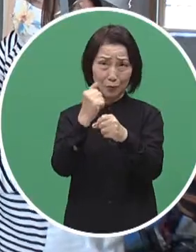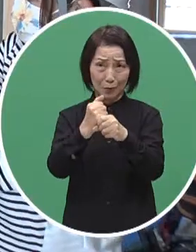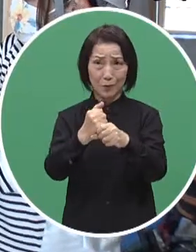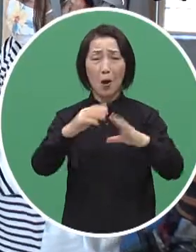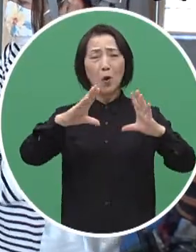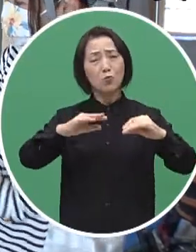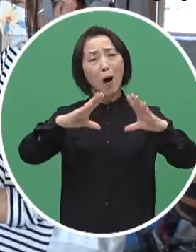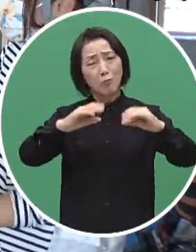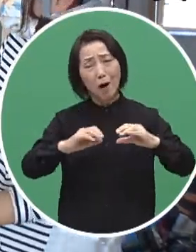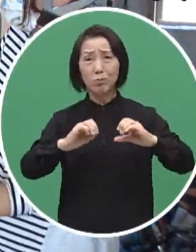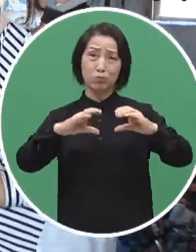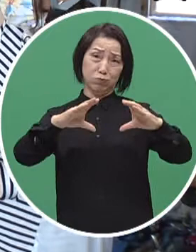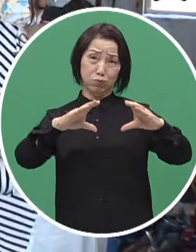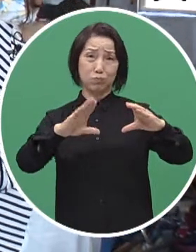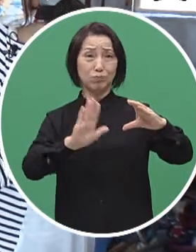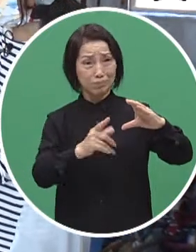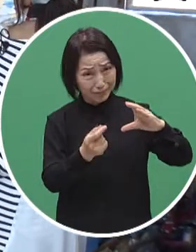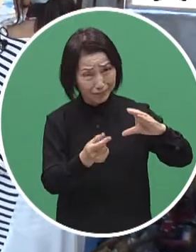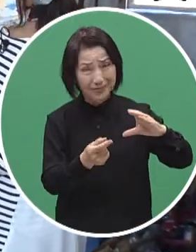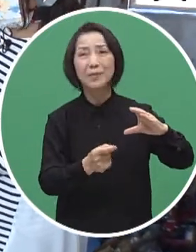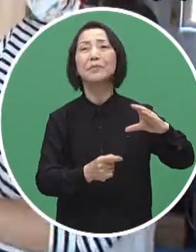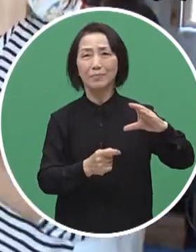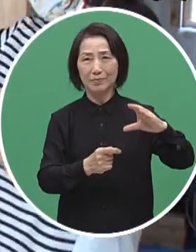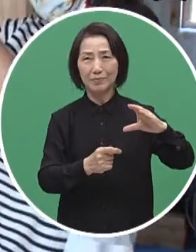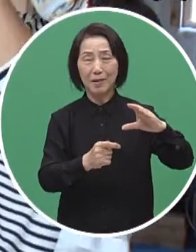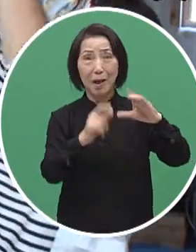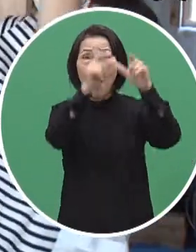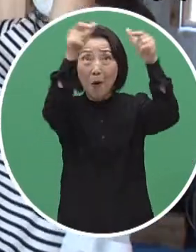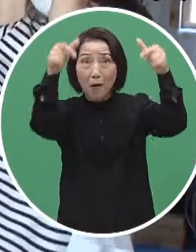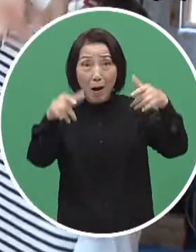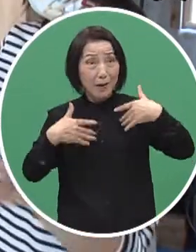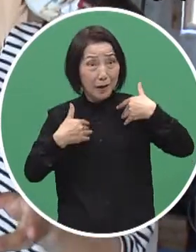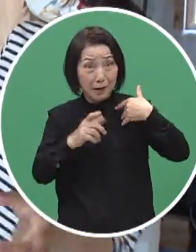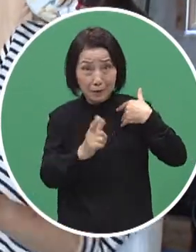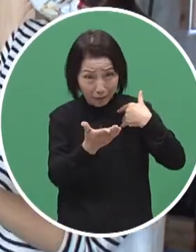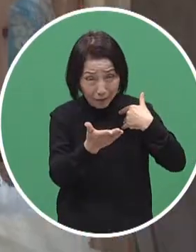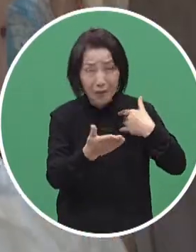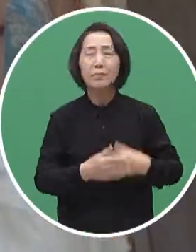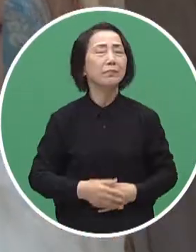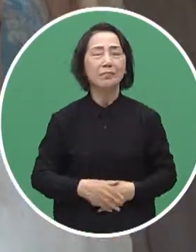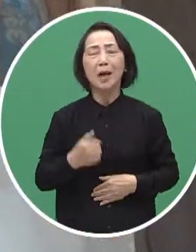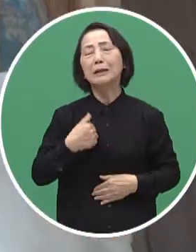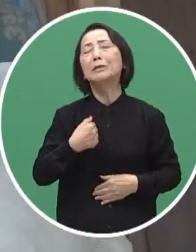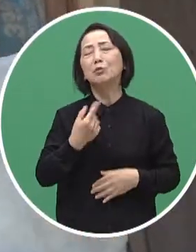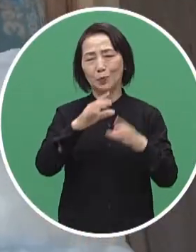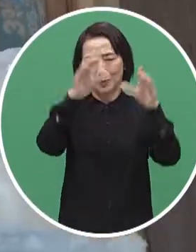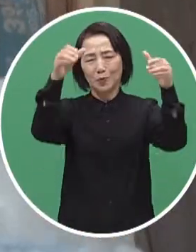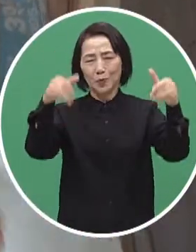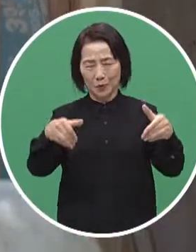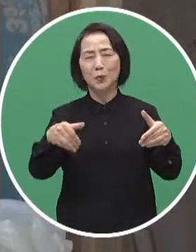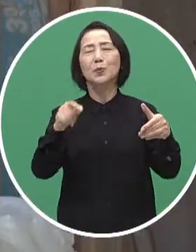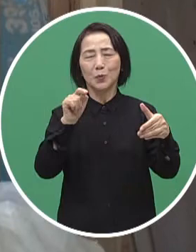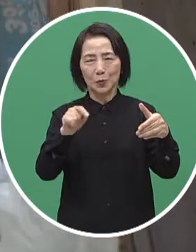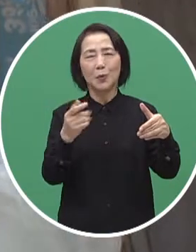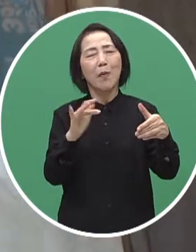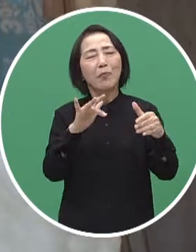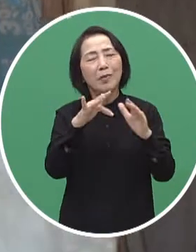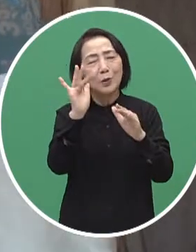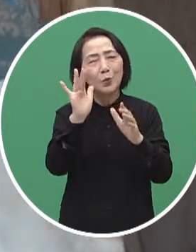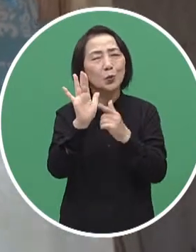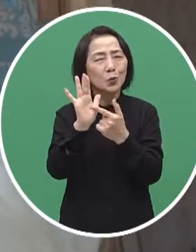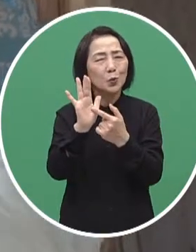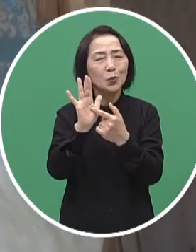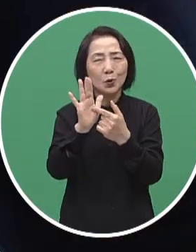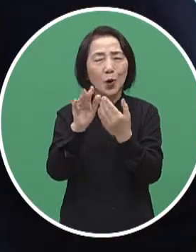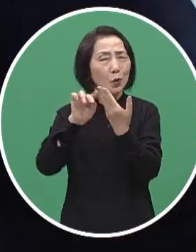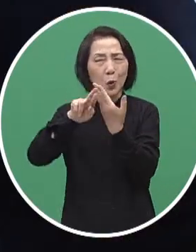ふかふか捨てて厚みもあるんですね何かがあった過去はならないんですか自分が持っている